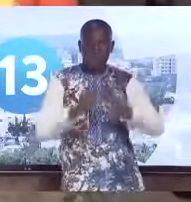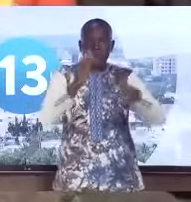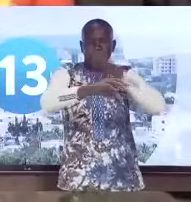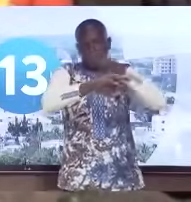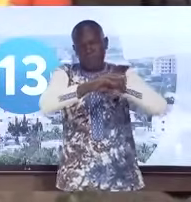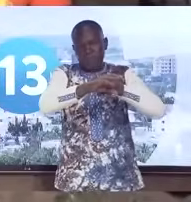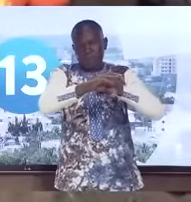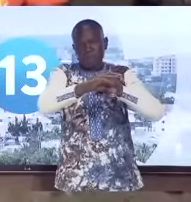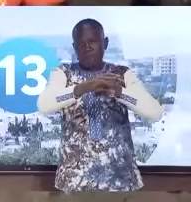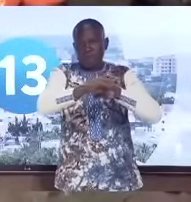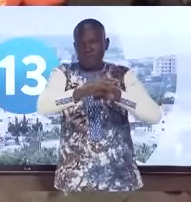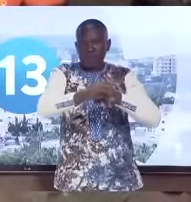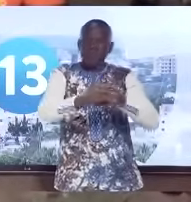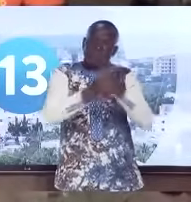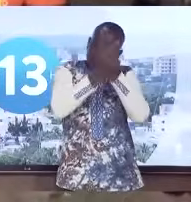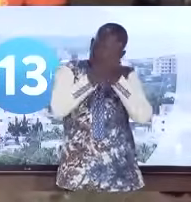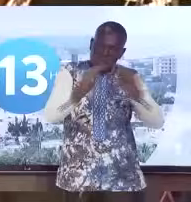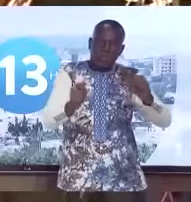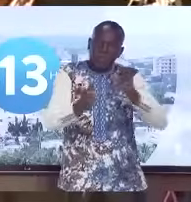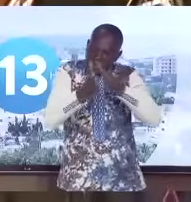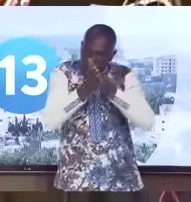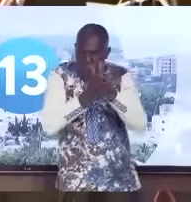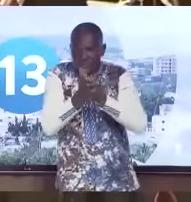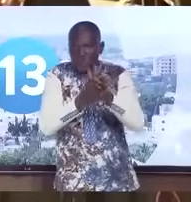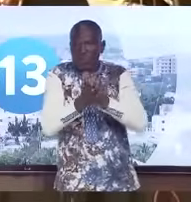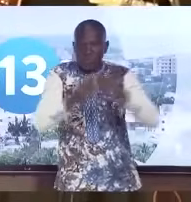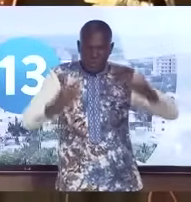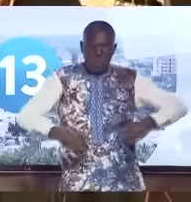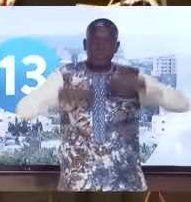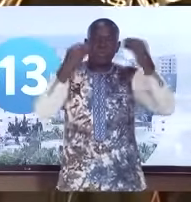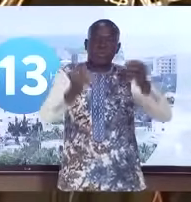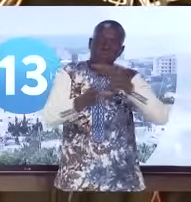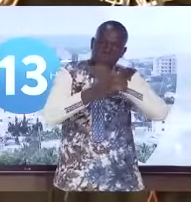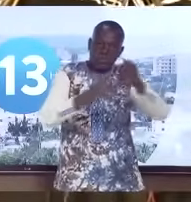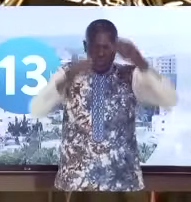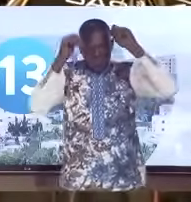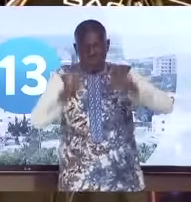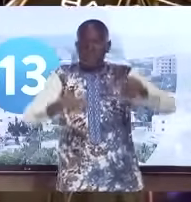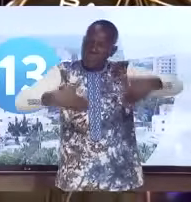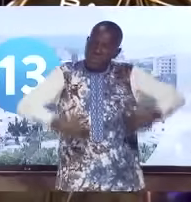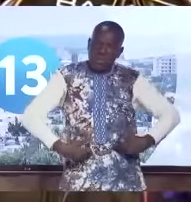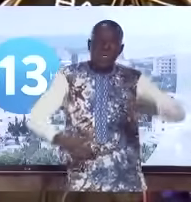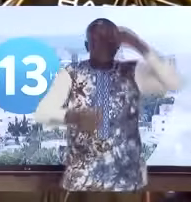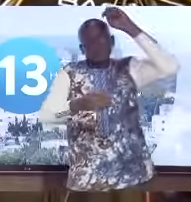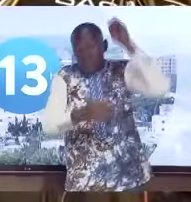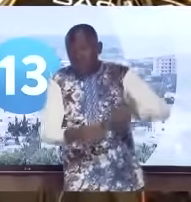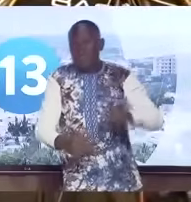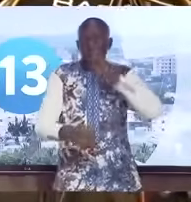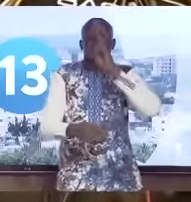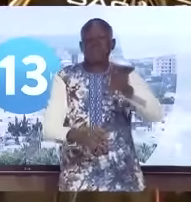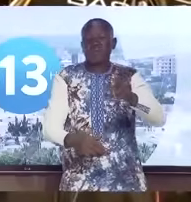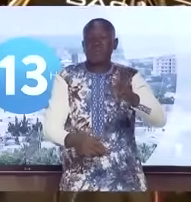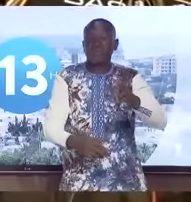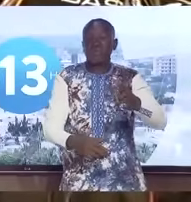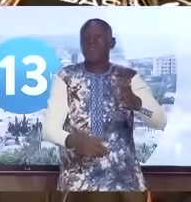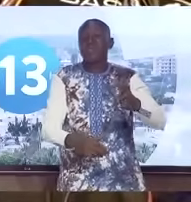C'est très innovant et nous avons transmis, formé, capacité ces jeunes afin qu'ils soient vraiment dorénavant des